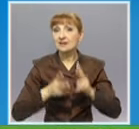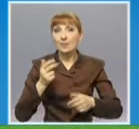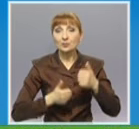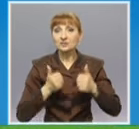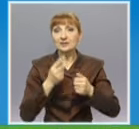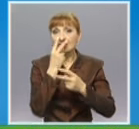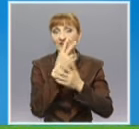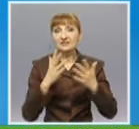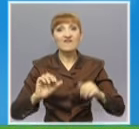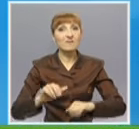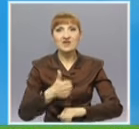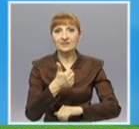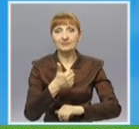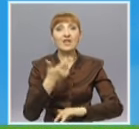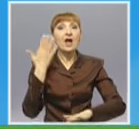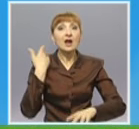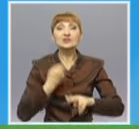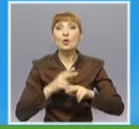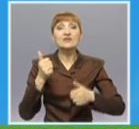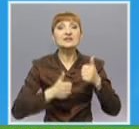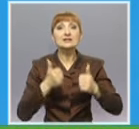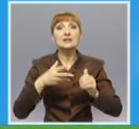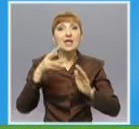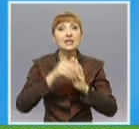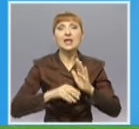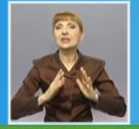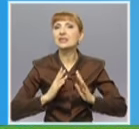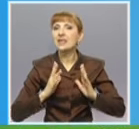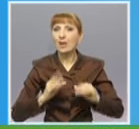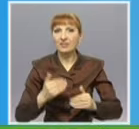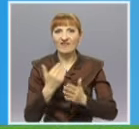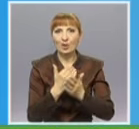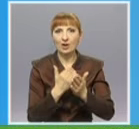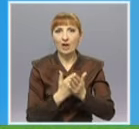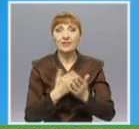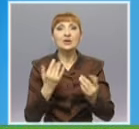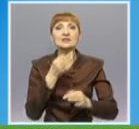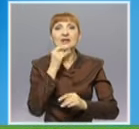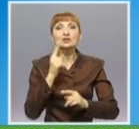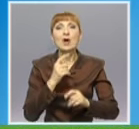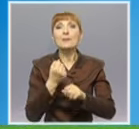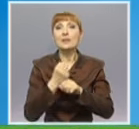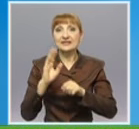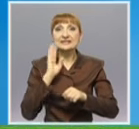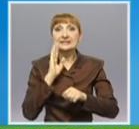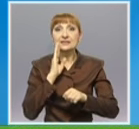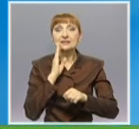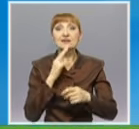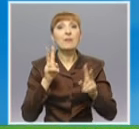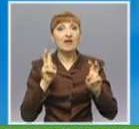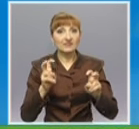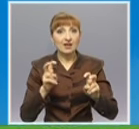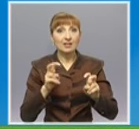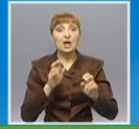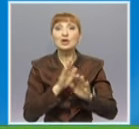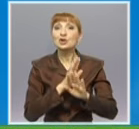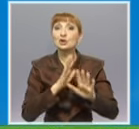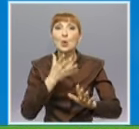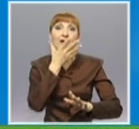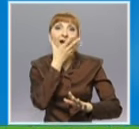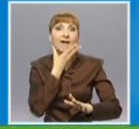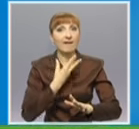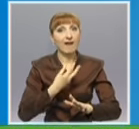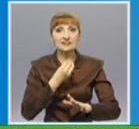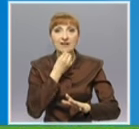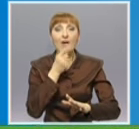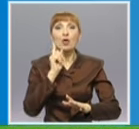конкурсантки демонстрировали впервые. Раньше такого состязания не было в составе программы. Стоит отметить, что победительница оправдала звание